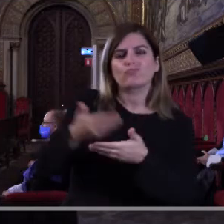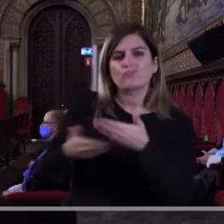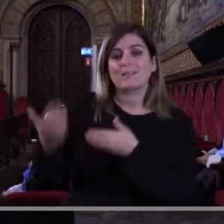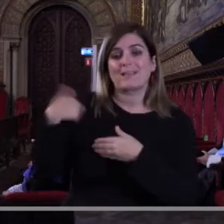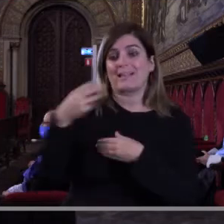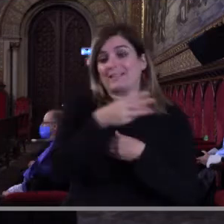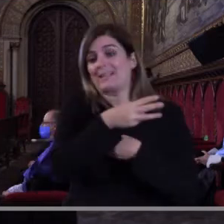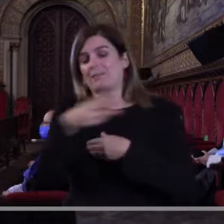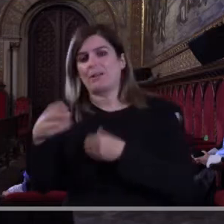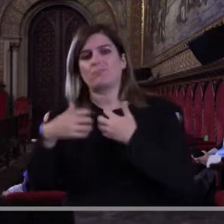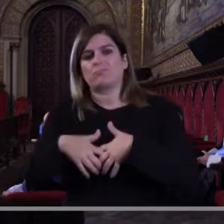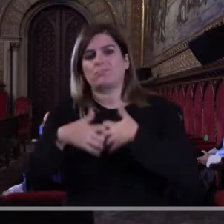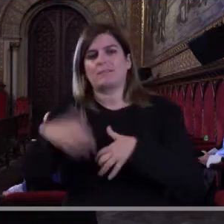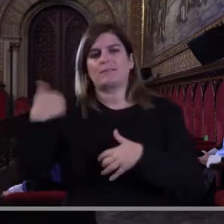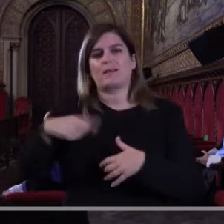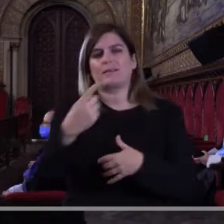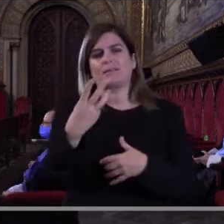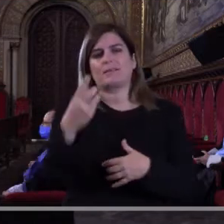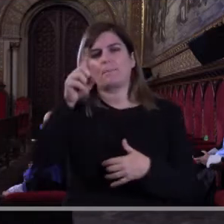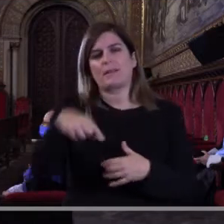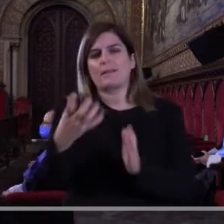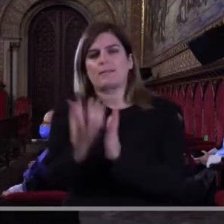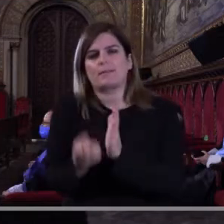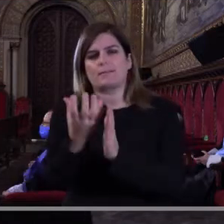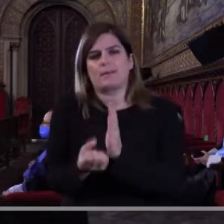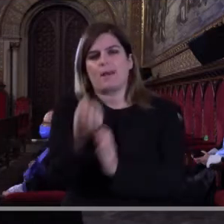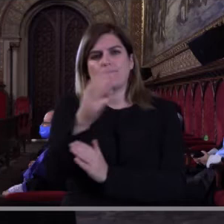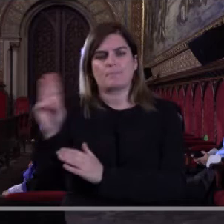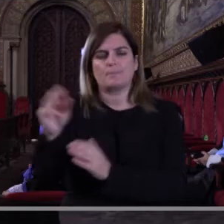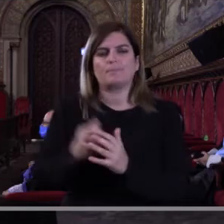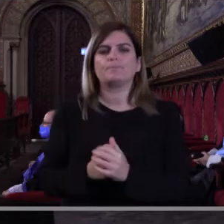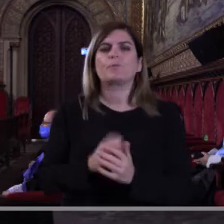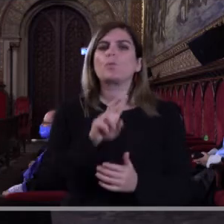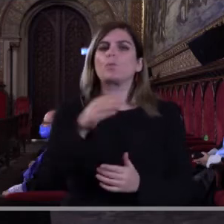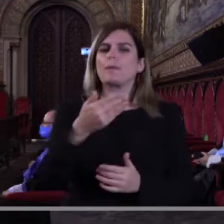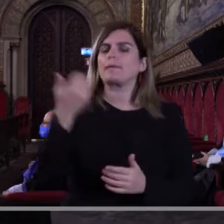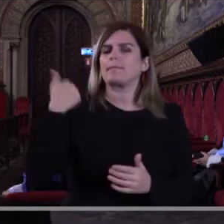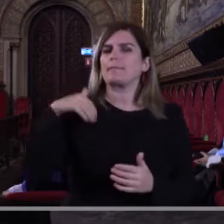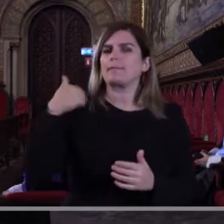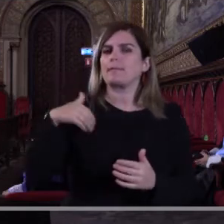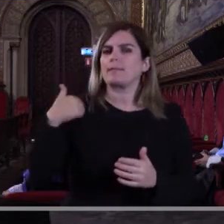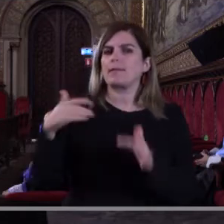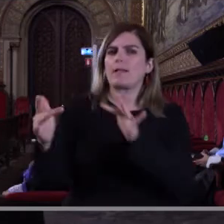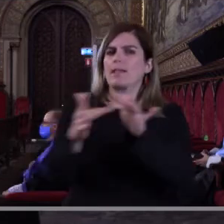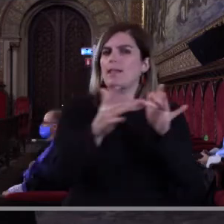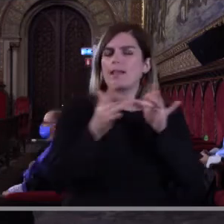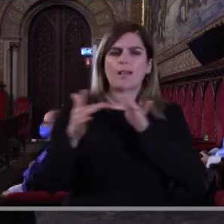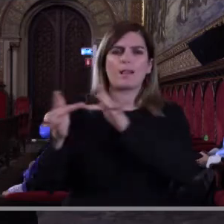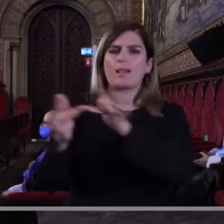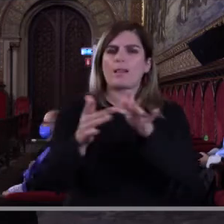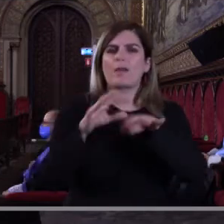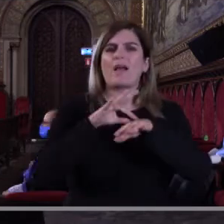té 13.000 descàrregues. La UB ha enfortit els seus lligams amb els principals agents de la